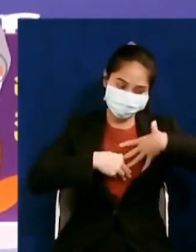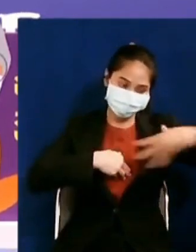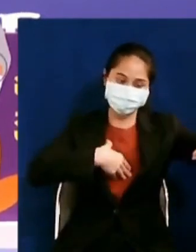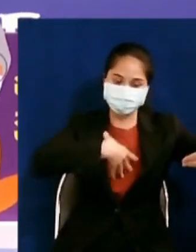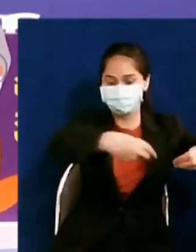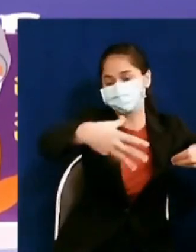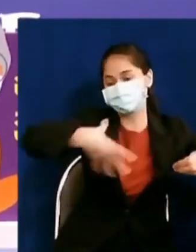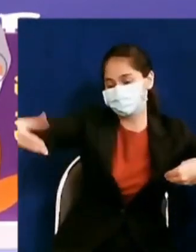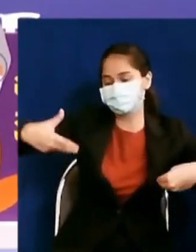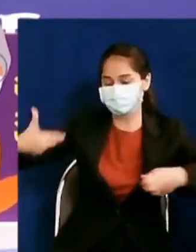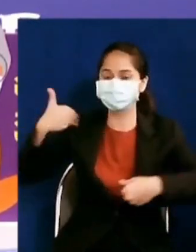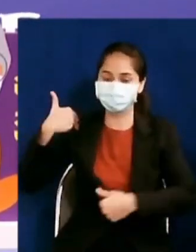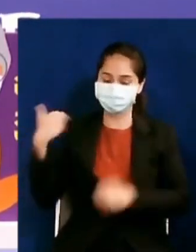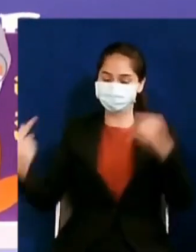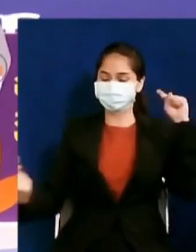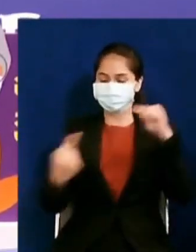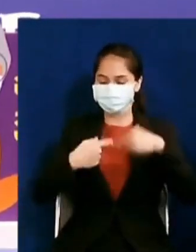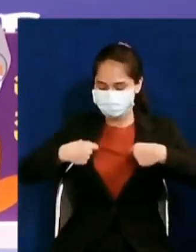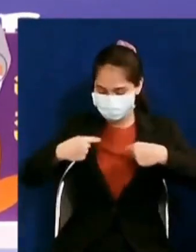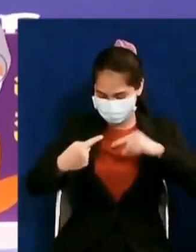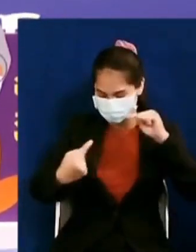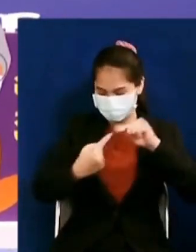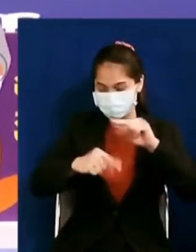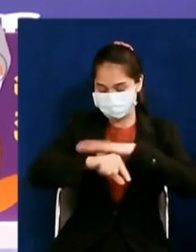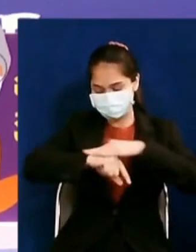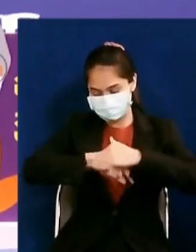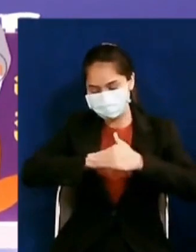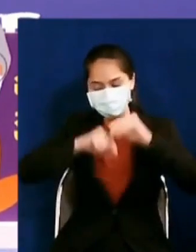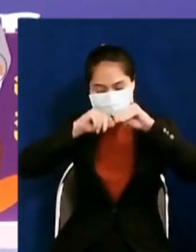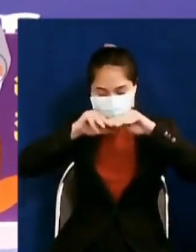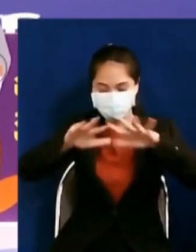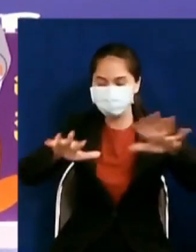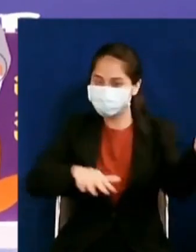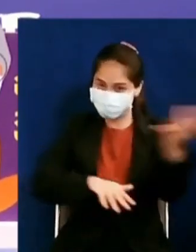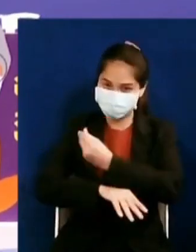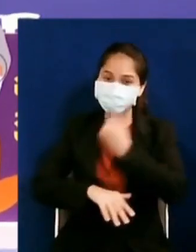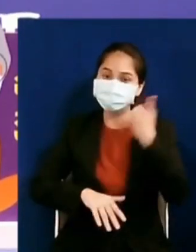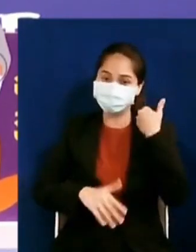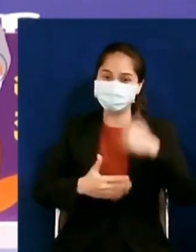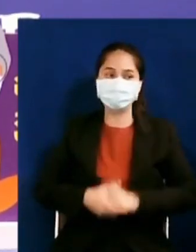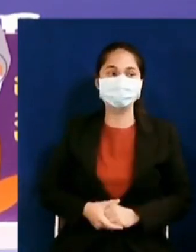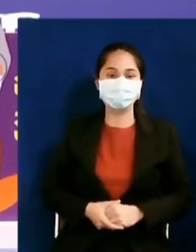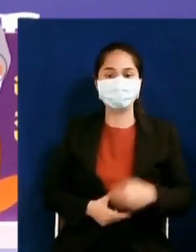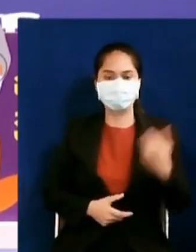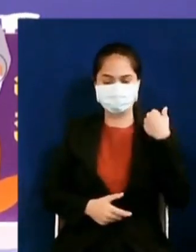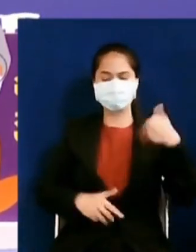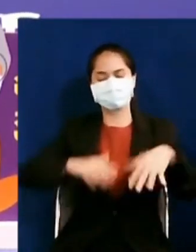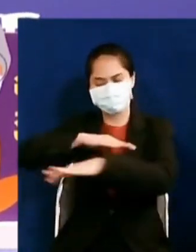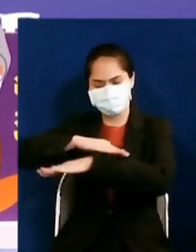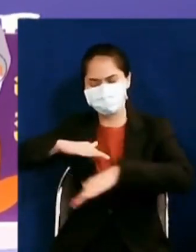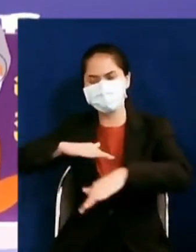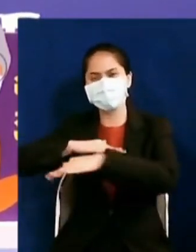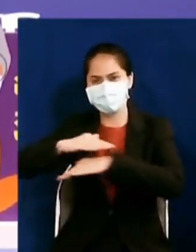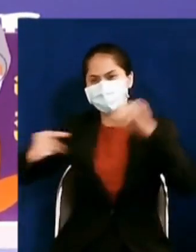4โรงพยาบาลจำนวน8ตัวอย่างยังไม่พบอโมครอนค่ะยังเป็นเดลต้าแล้วก็สายพันธุ์ย่อยเดลต้าอยู่อย่างไรก็ตามกรณี